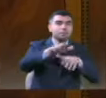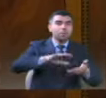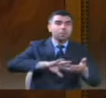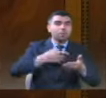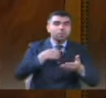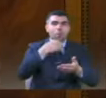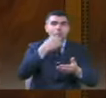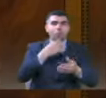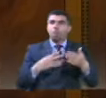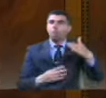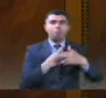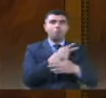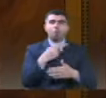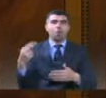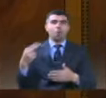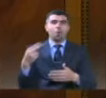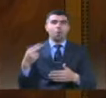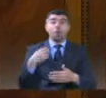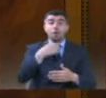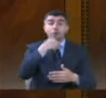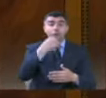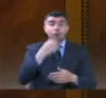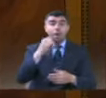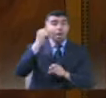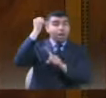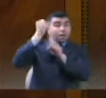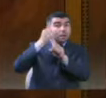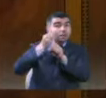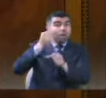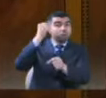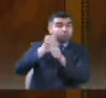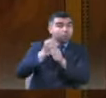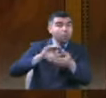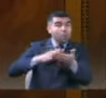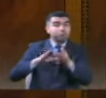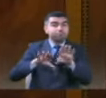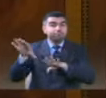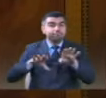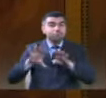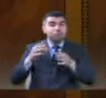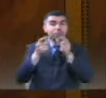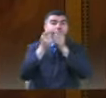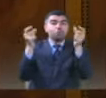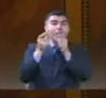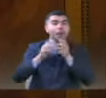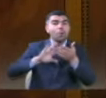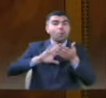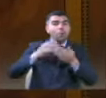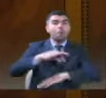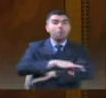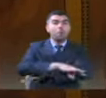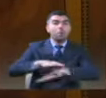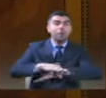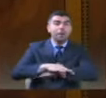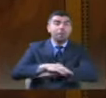ضد الاشتعال، والشغيلة المغربية التي بمقتضى التمثيلية كيمثلها الشركاء الاجتماعيون وفيهم الجادون أثبتت